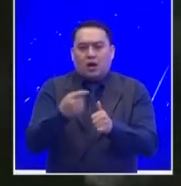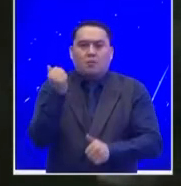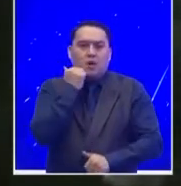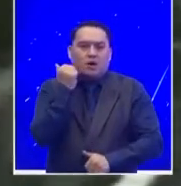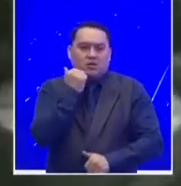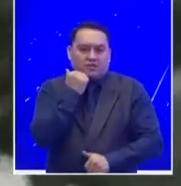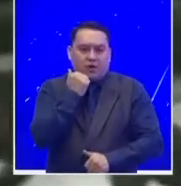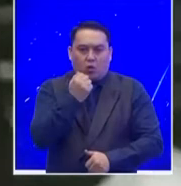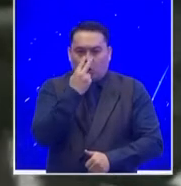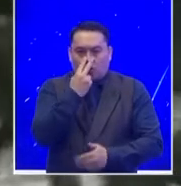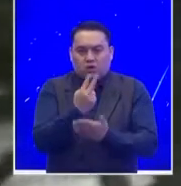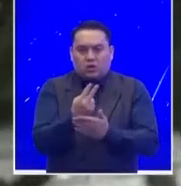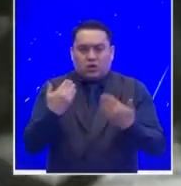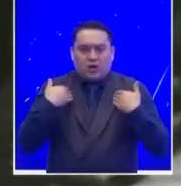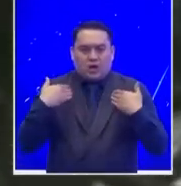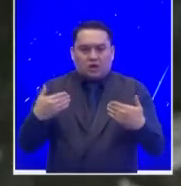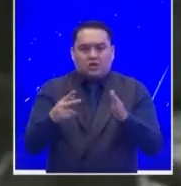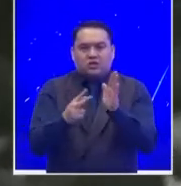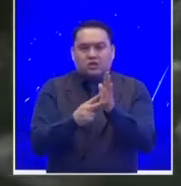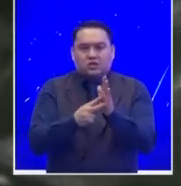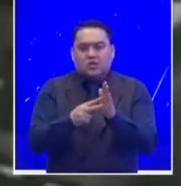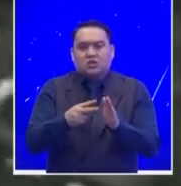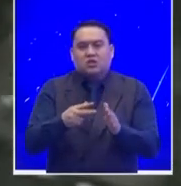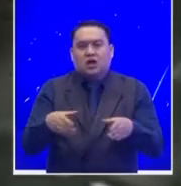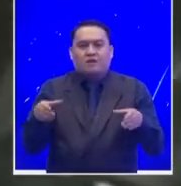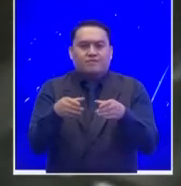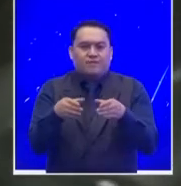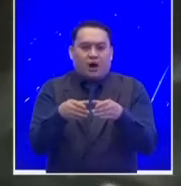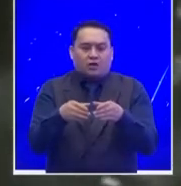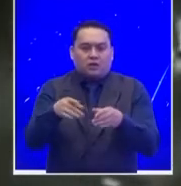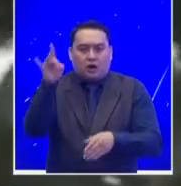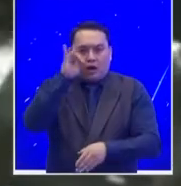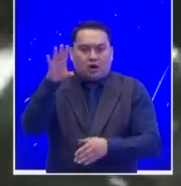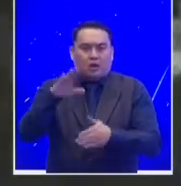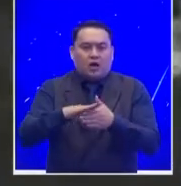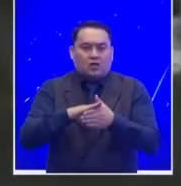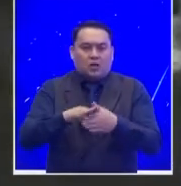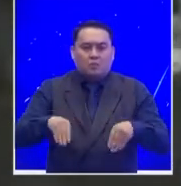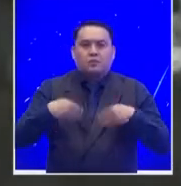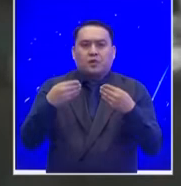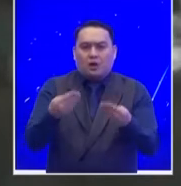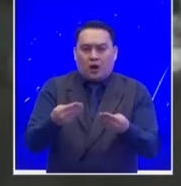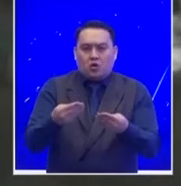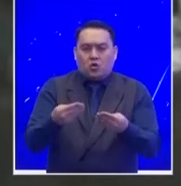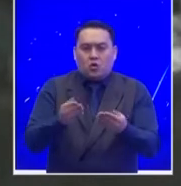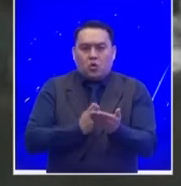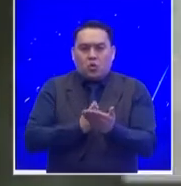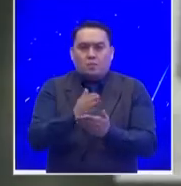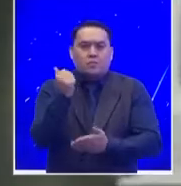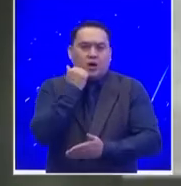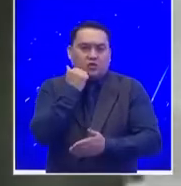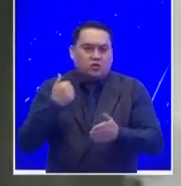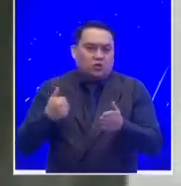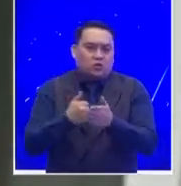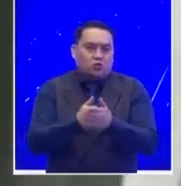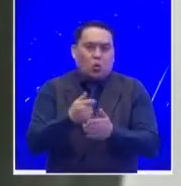түбіндегі көрсеткен ерен ерлігі үшін 8-ші гвардиялық атқыштар дивизиясы атағына ие болған. Оның жауынгерлік жолы Мәскеуден